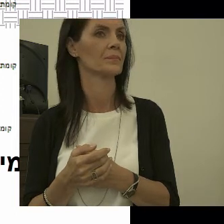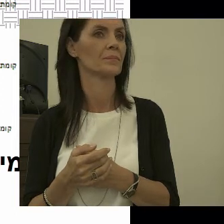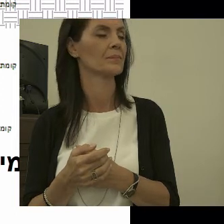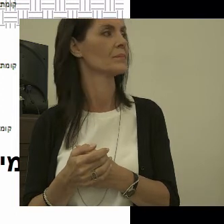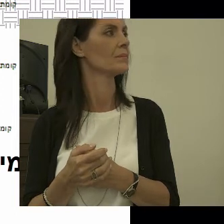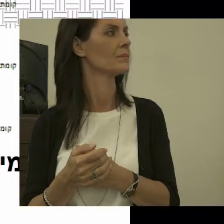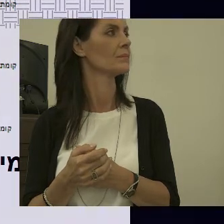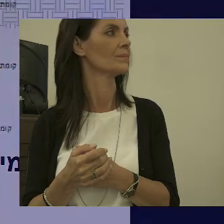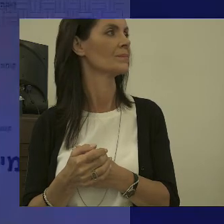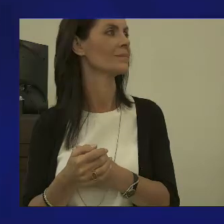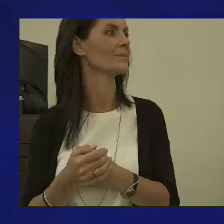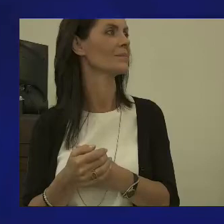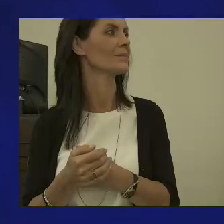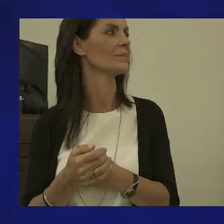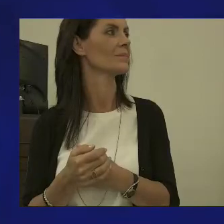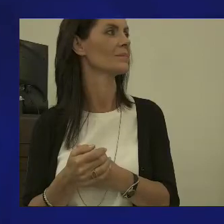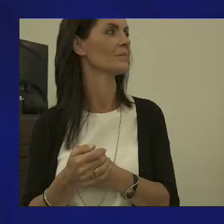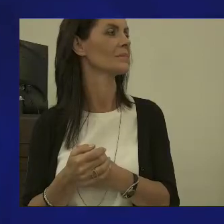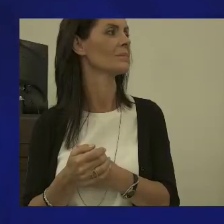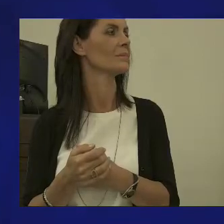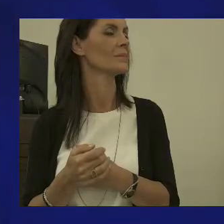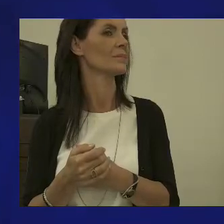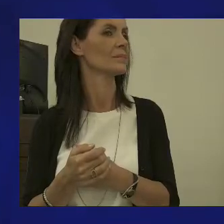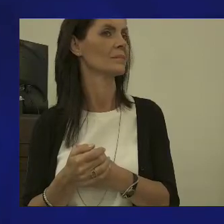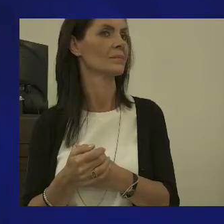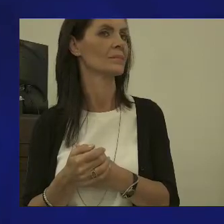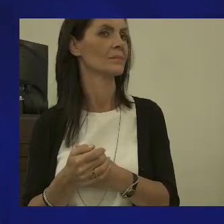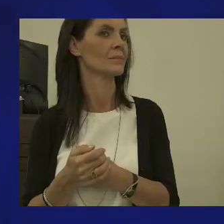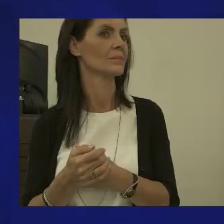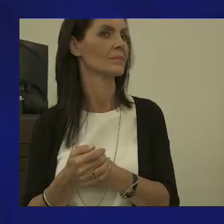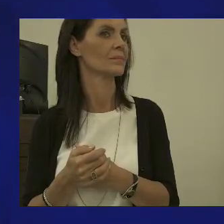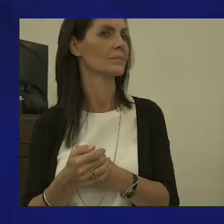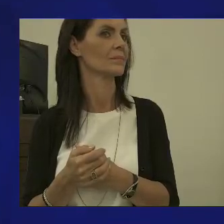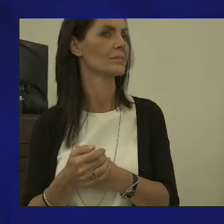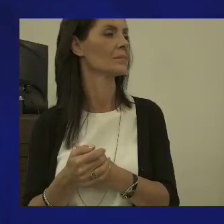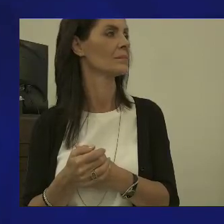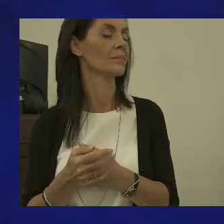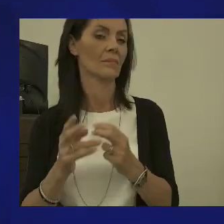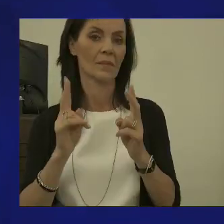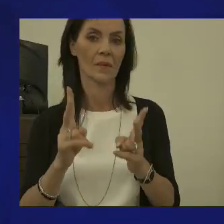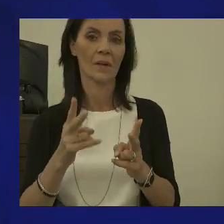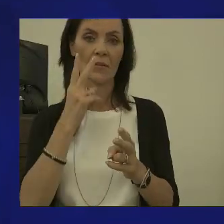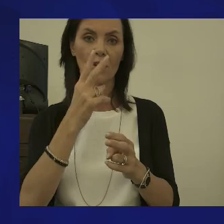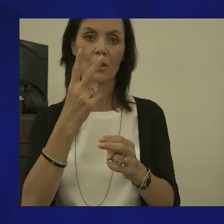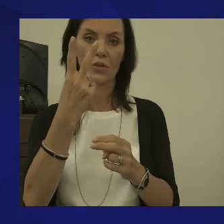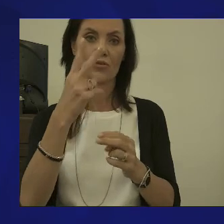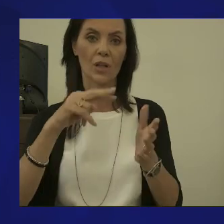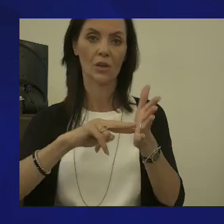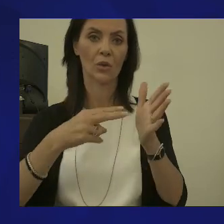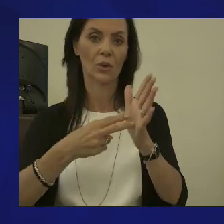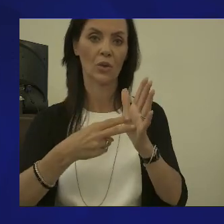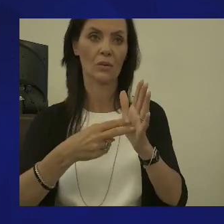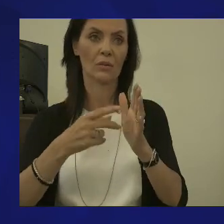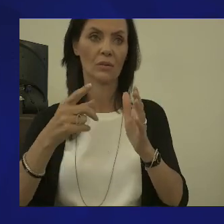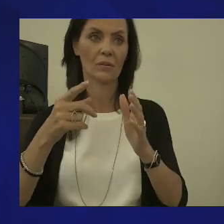אם תחזור חזרה ל... אתה יכול לראות את התוכנית שמראה את שתי הכניסות מלמעלה עם העצים